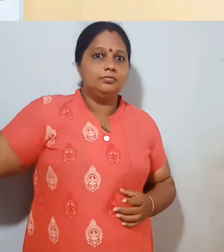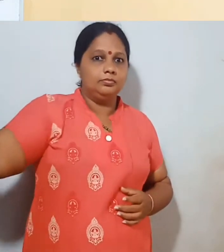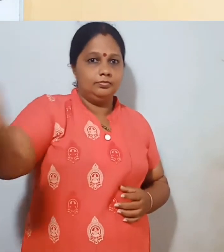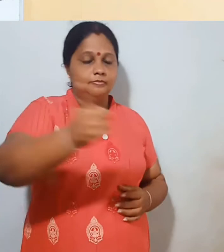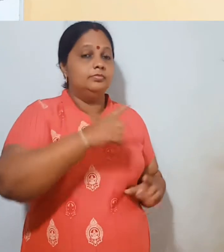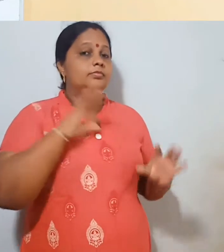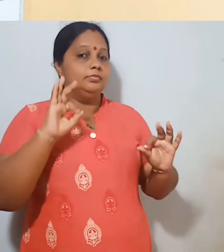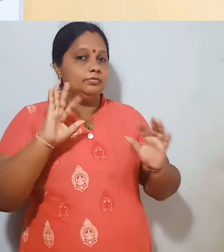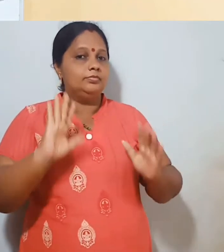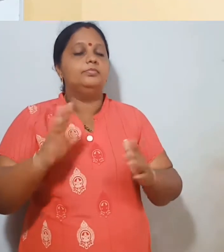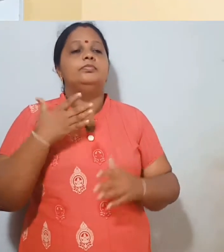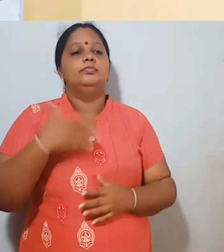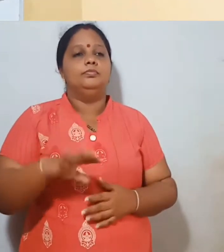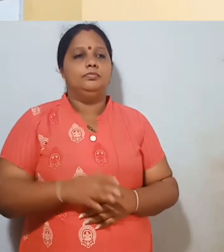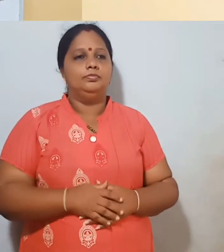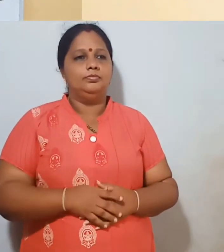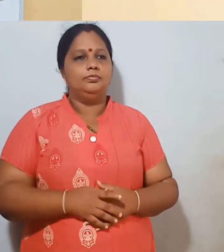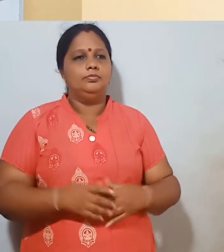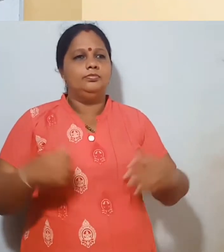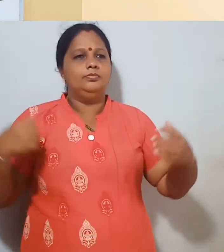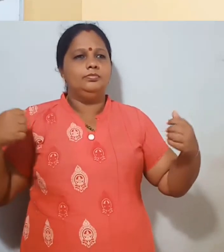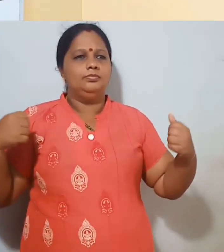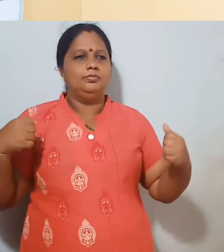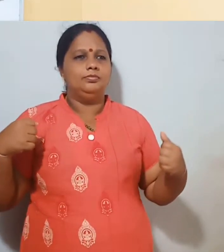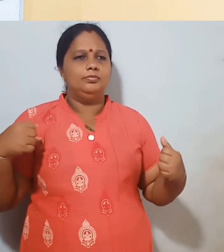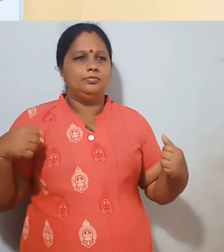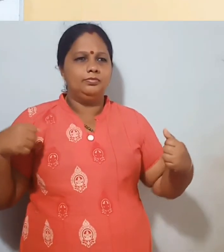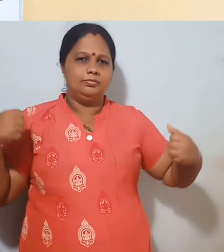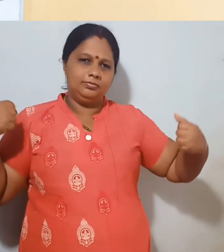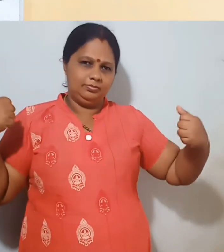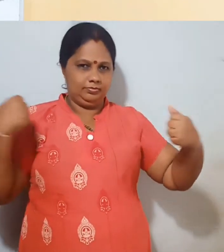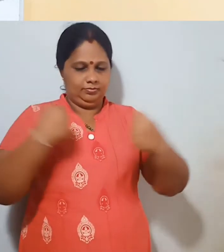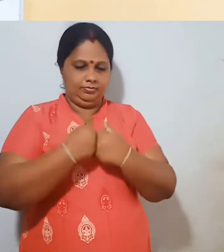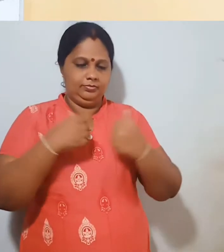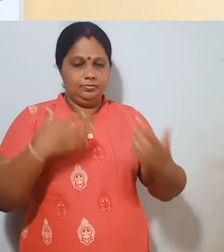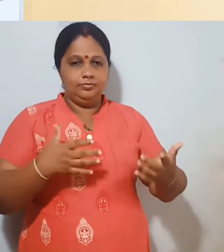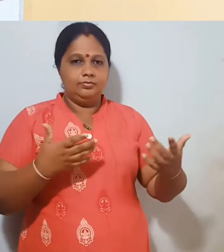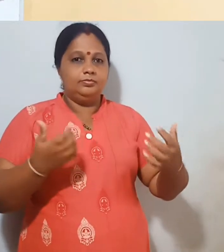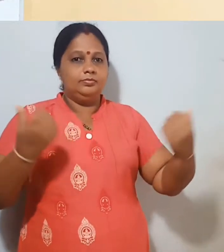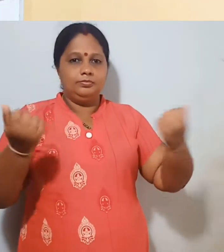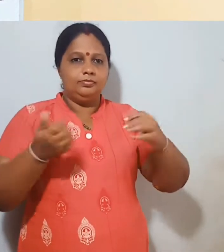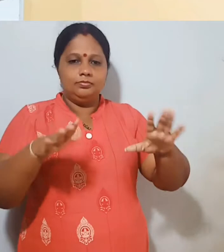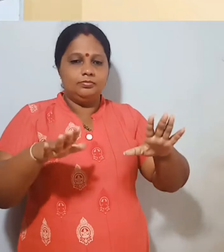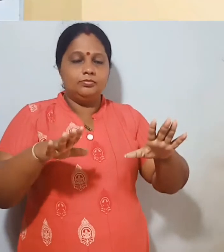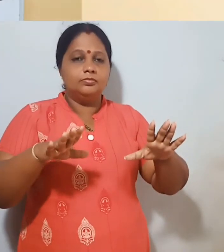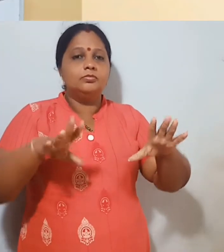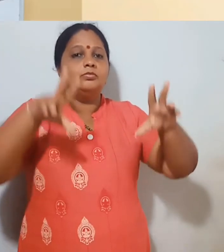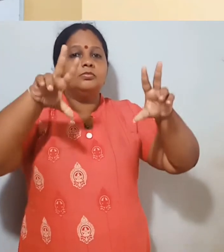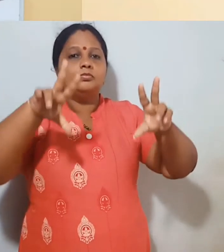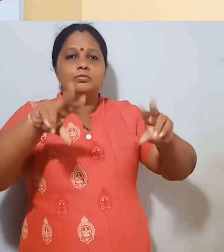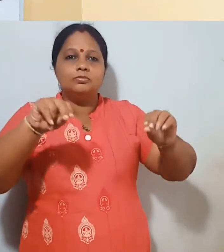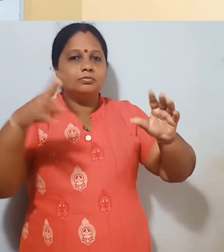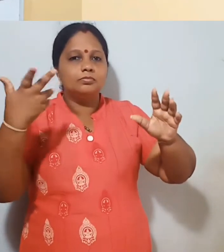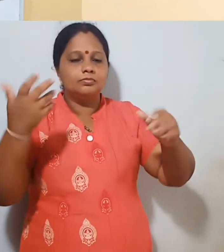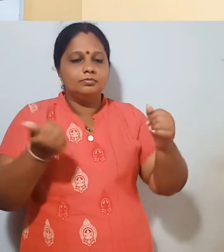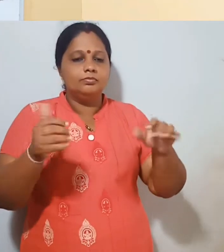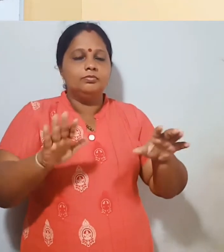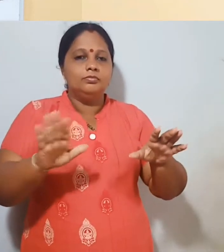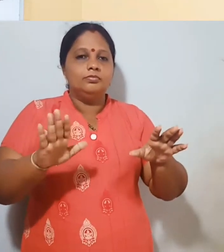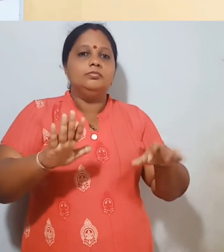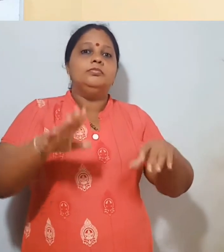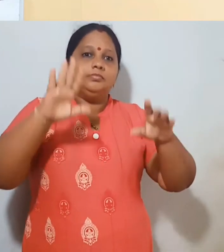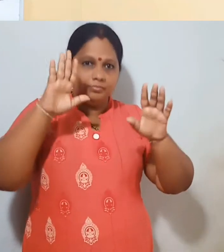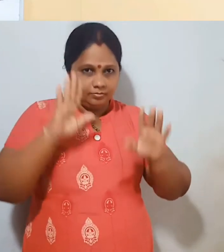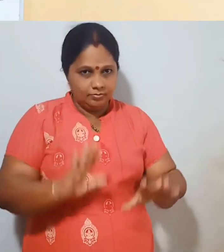அவங்கள சேஃபா இருக்கணும். உதாரணமா ஆக்சிடென்ட் நடந்து வாகனம் என்ஜின் ஓபன் பண்ணப்படாம அப்படியே நிற்கும். ரைட்? சுவிட்ச் ஆஃப் பண்ணுங்க. வாகனம் சில